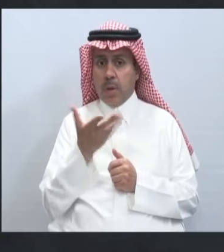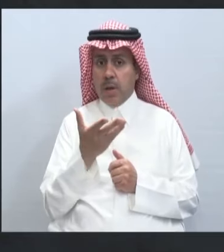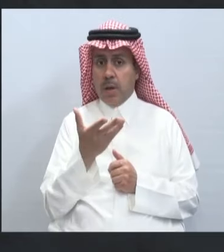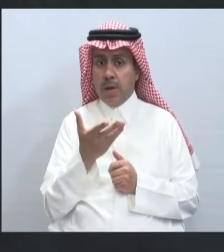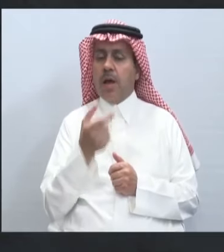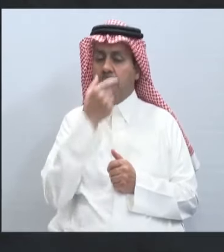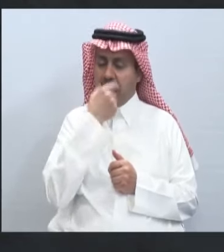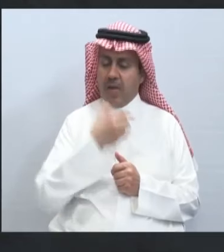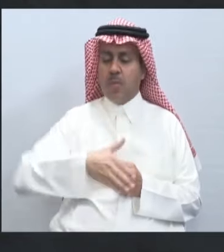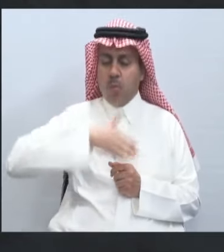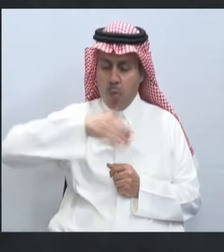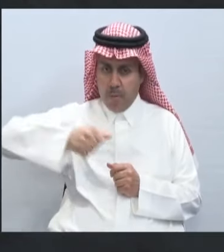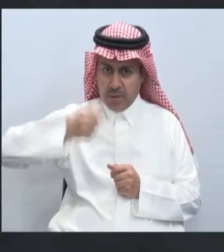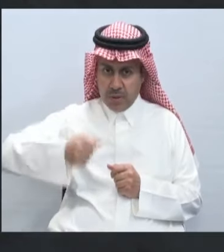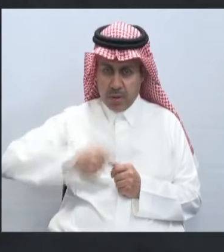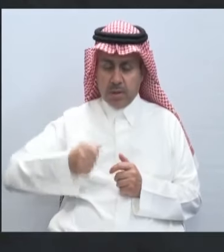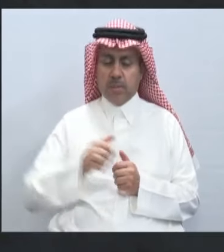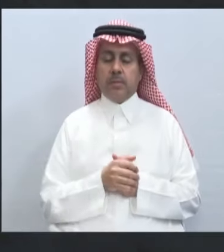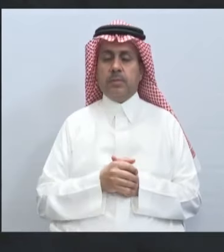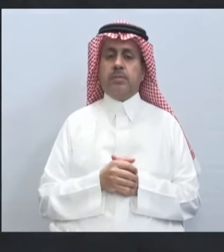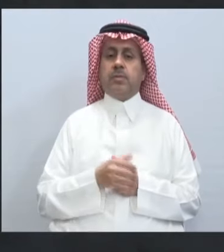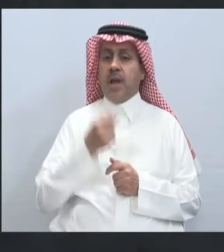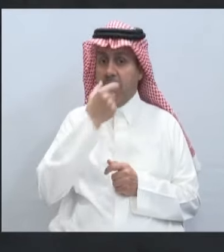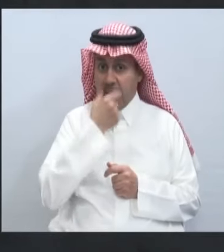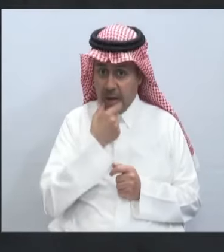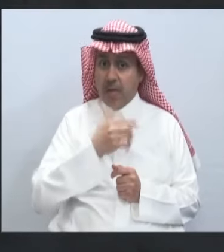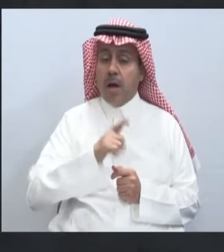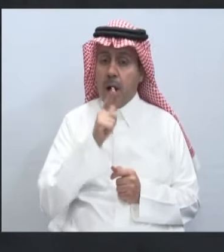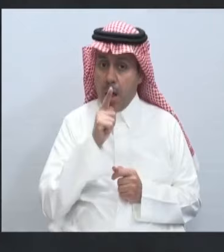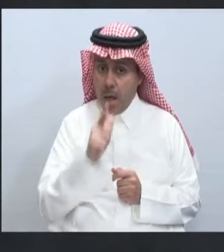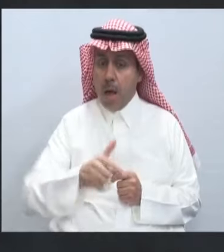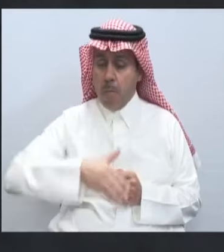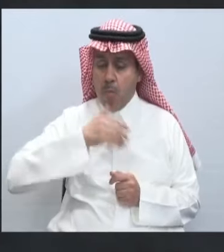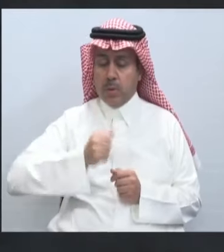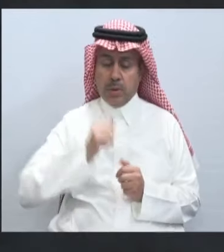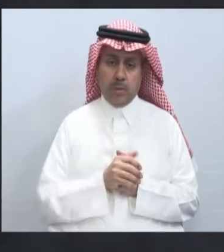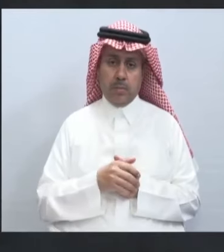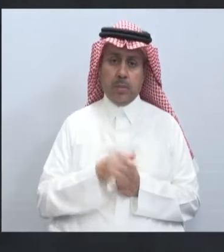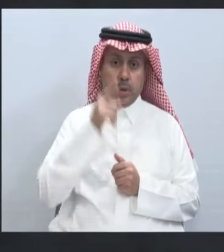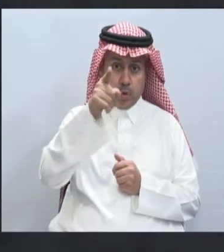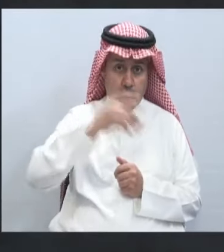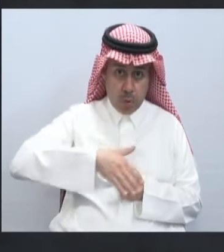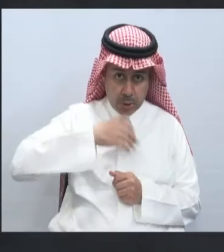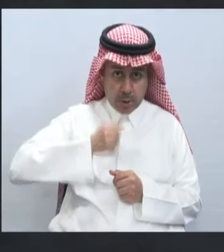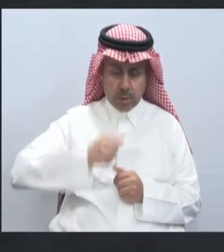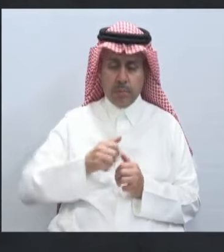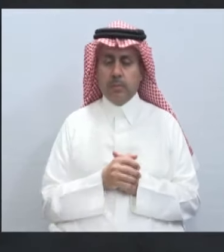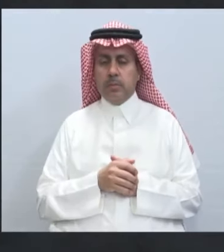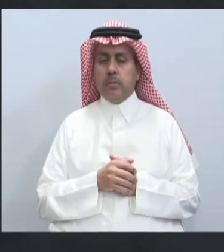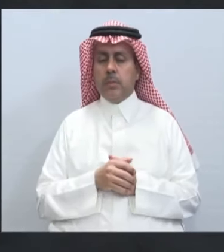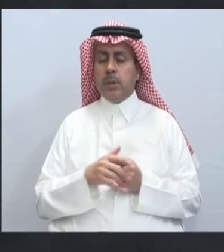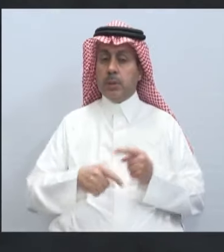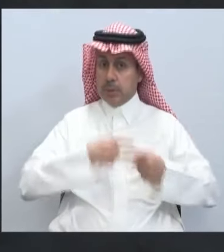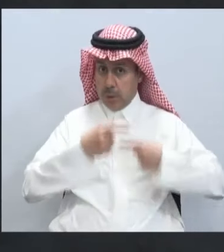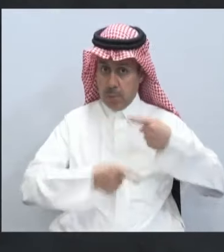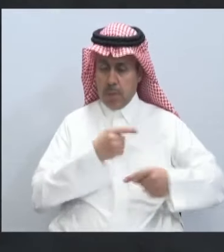احسنتم حديث النبي صلى الله عليه وسلم قولوا عليه الصلاه والسلام احسنتم دائما اذا ذكر النبي صلى الله عليه